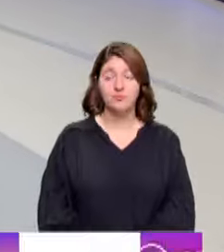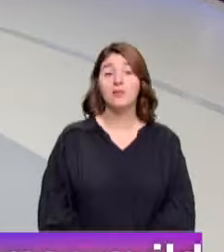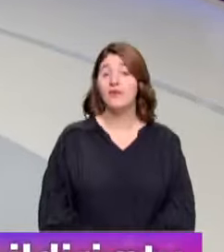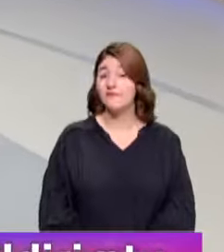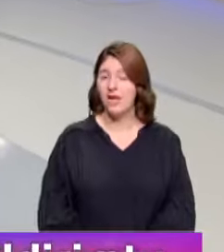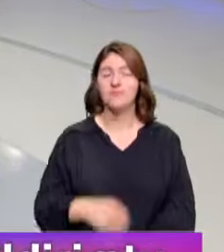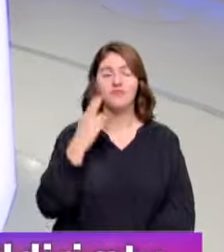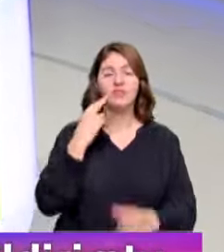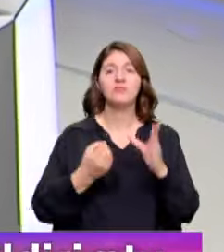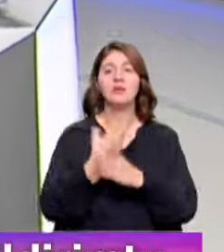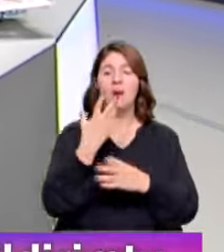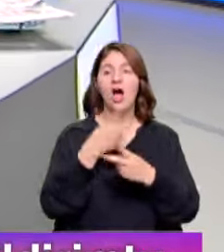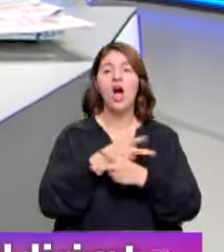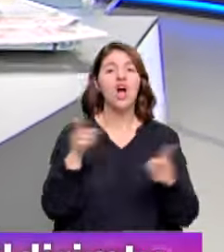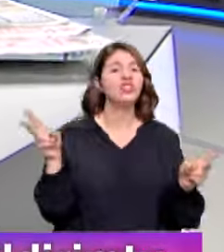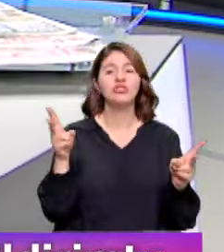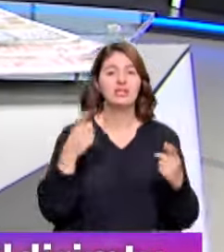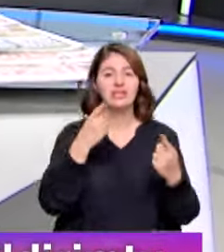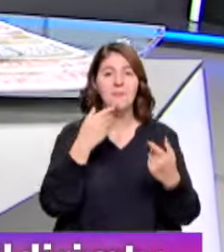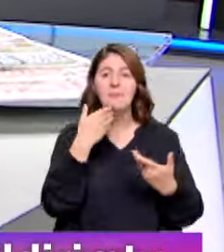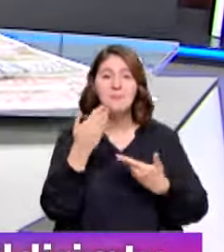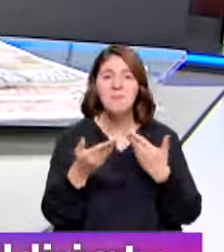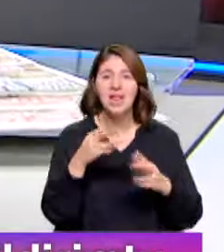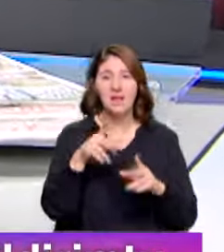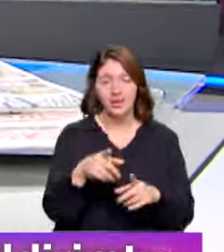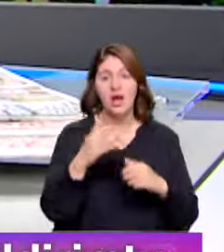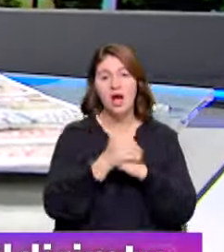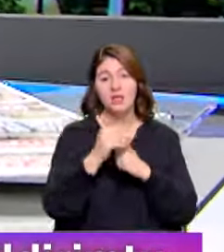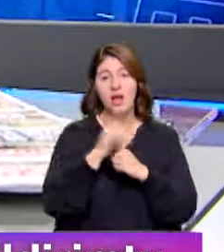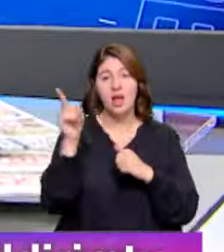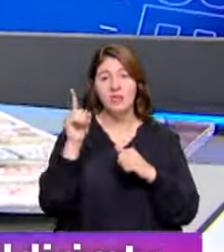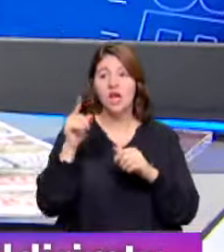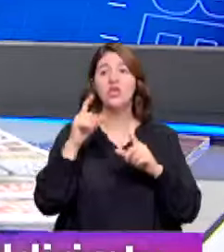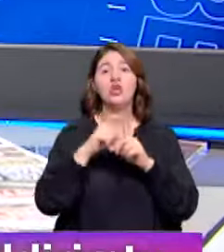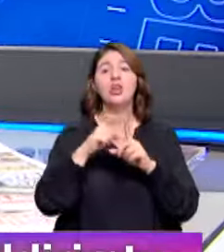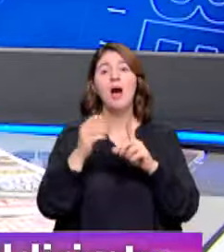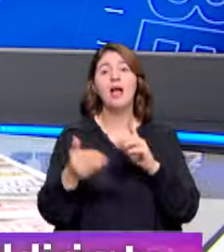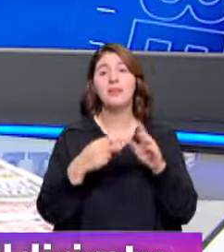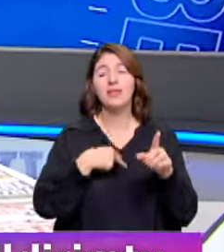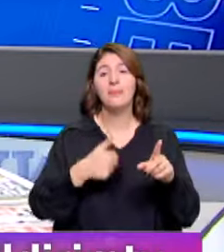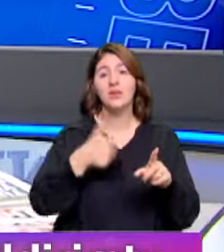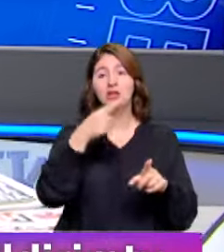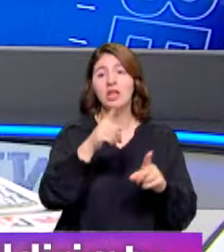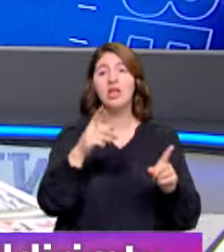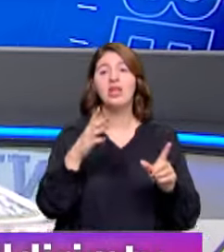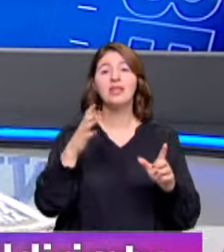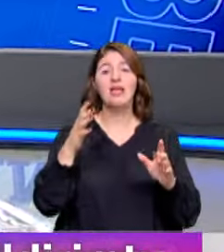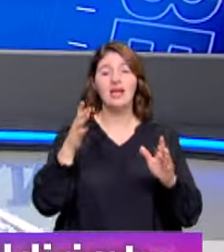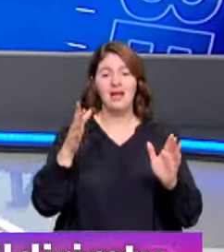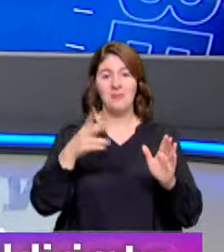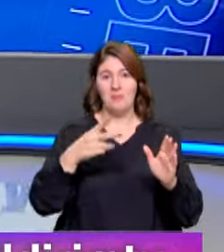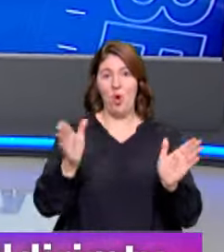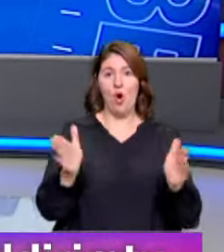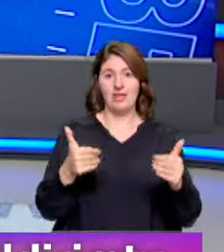Ve efendim sabah açılışta da size bahsettiğim gibi Antalya'da Döşemealtı Belediye Başkanı'nın makam odası, Menderes